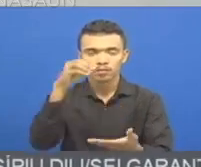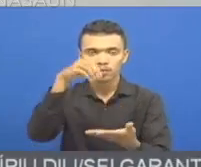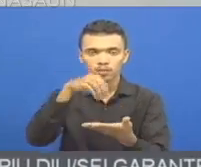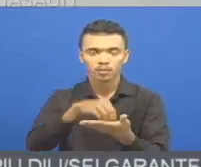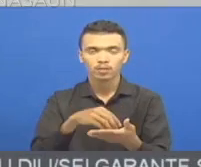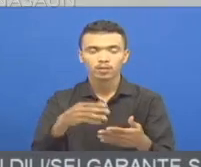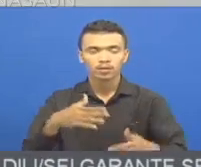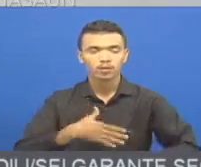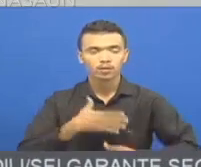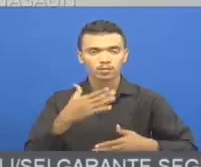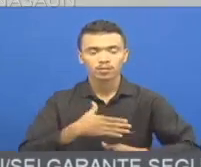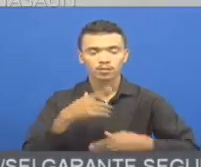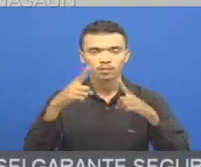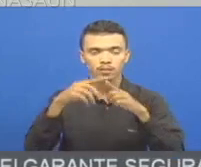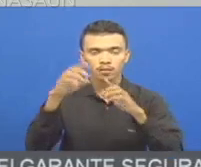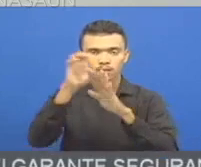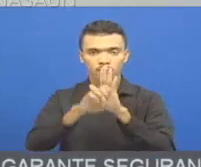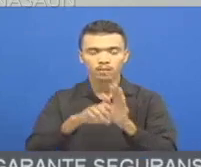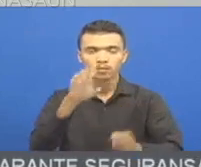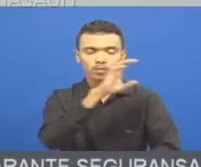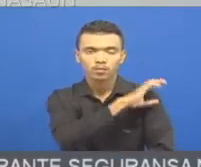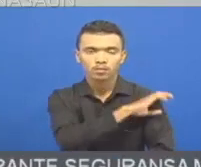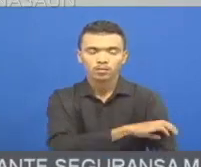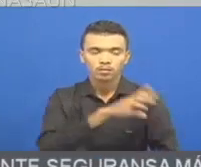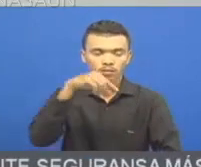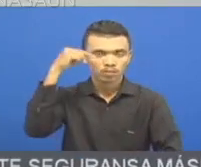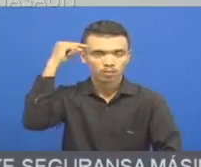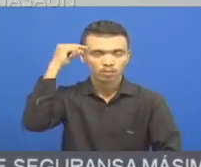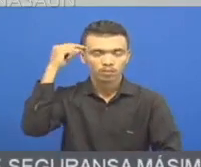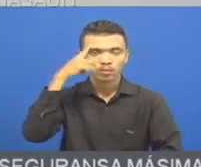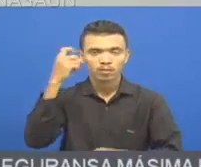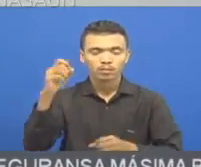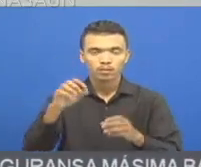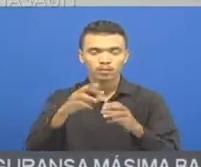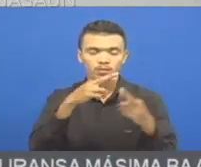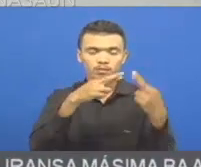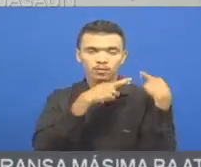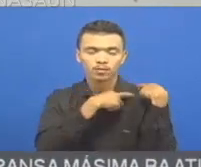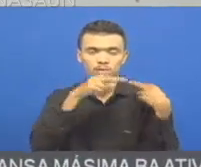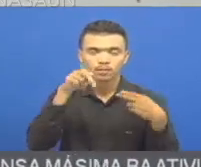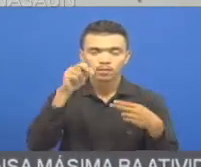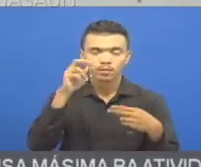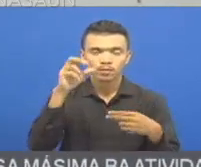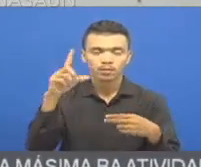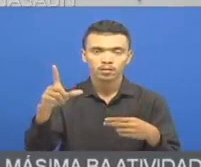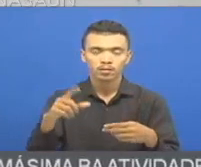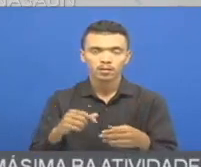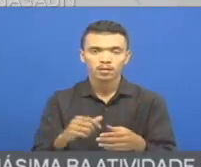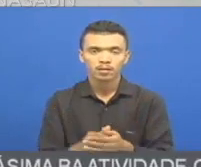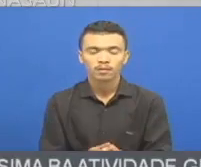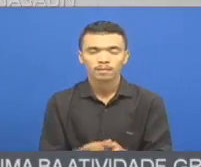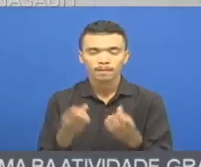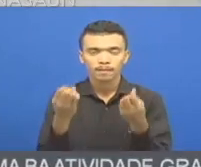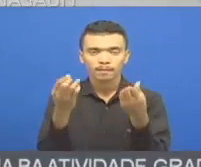ni orgulho de tabai tene estado bai tene segurança bai tene governo tamba responsabilidade itene pentel halona mesmo que